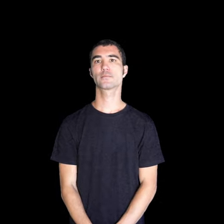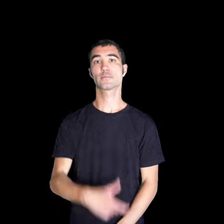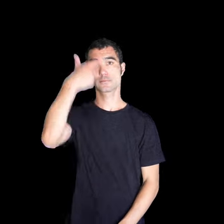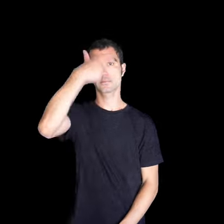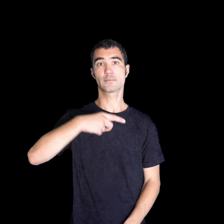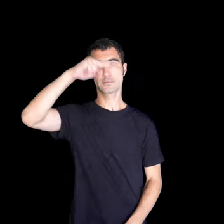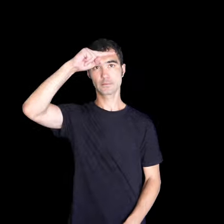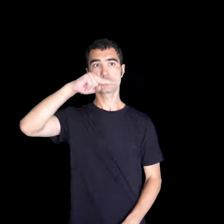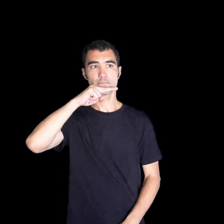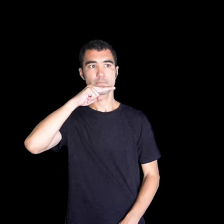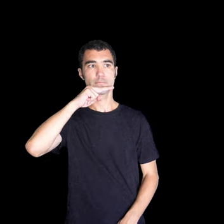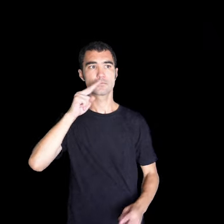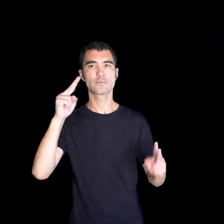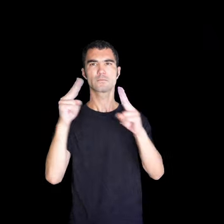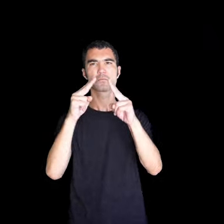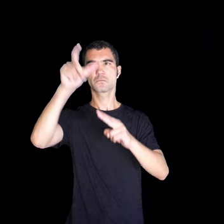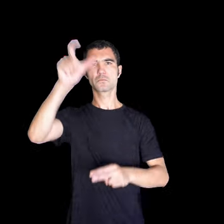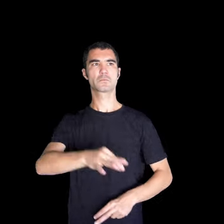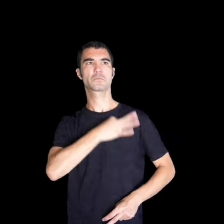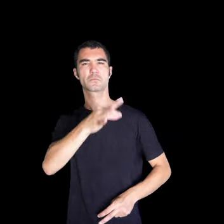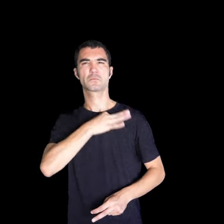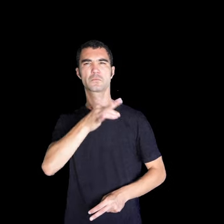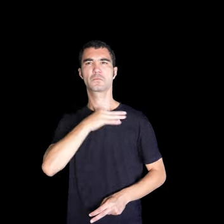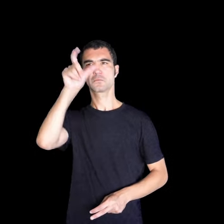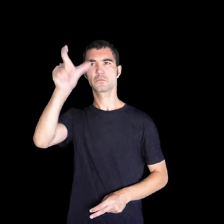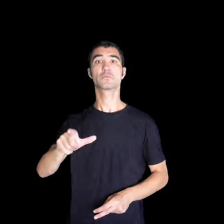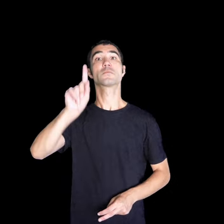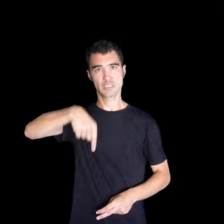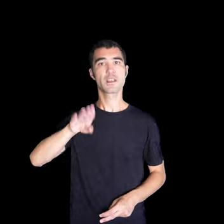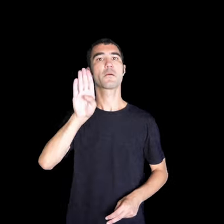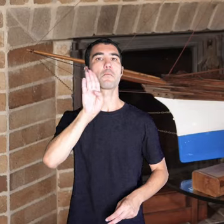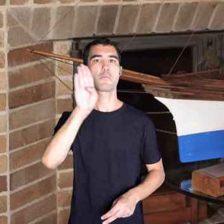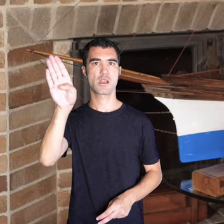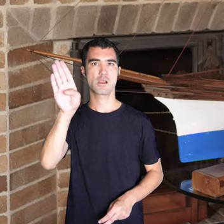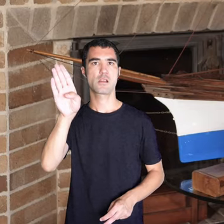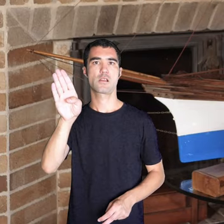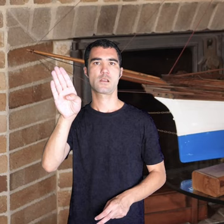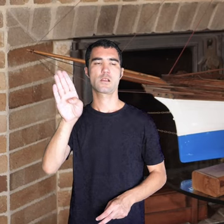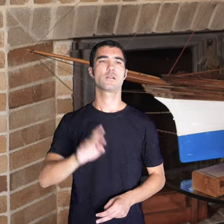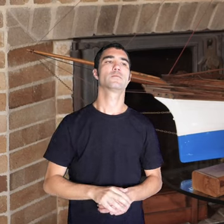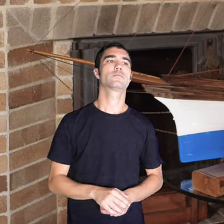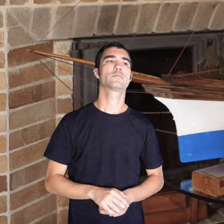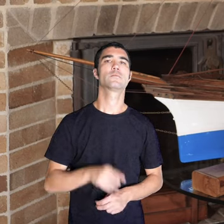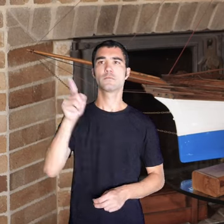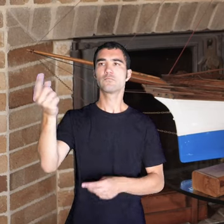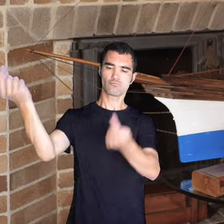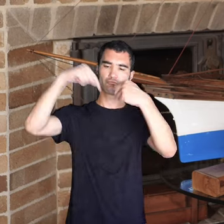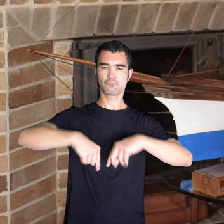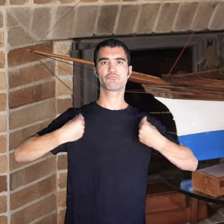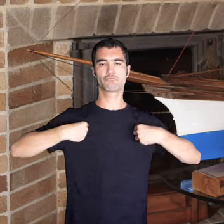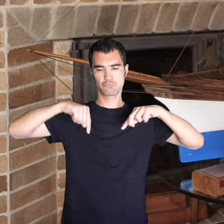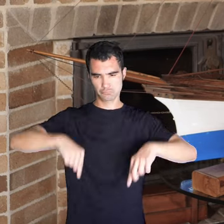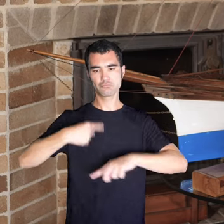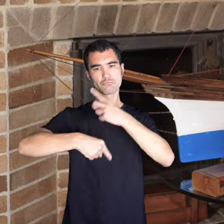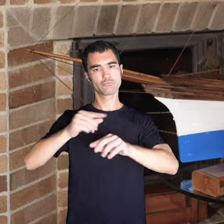Mon pare havia conegut un senyor, precisament també era belga, que s'havia instal·lat aquí en la